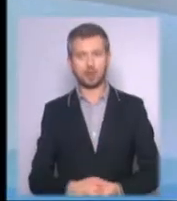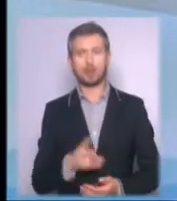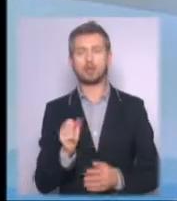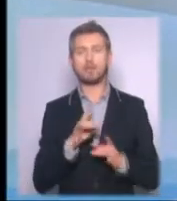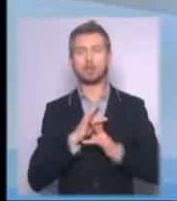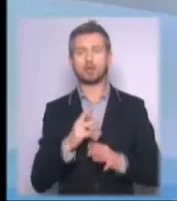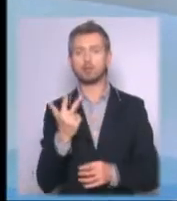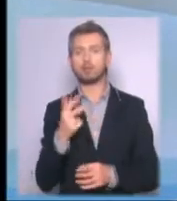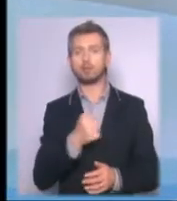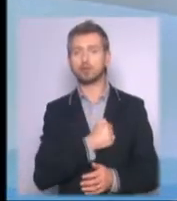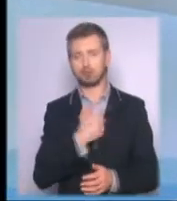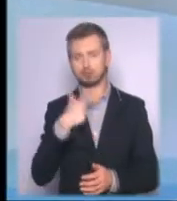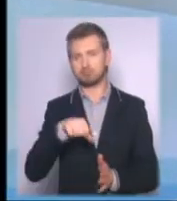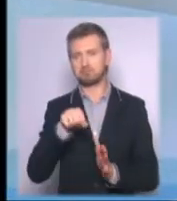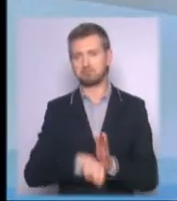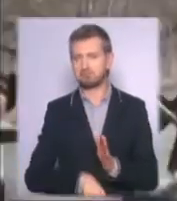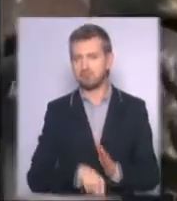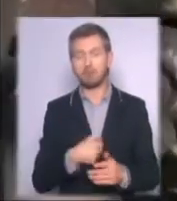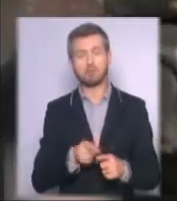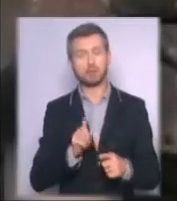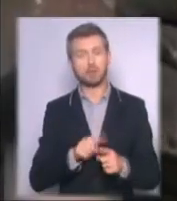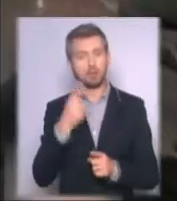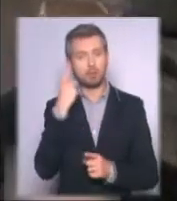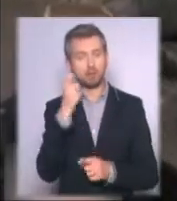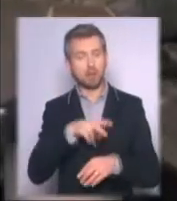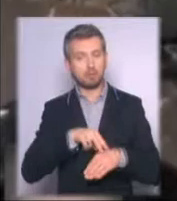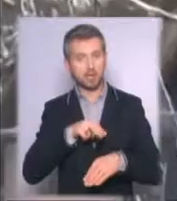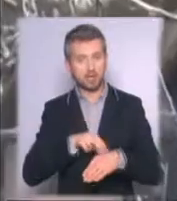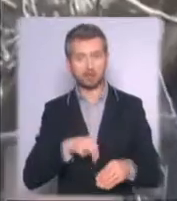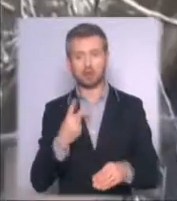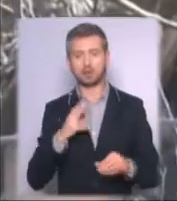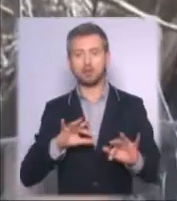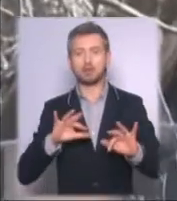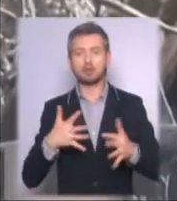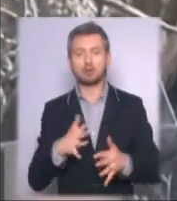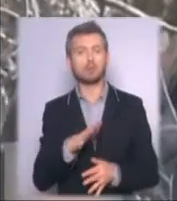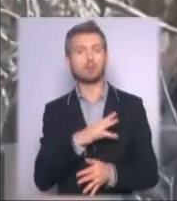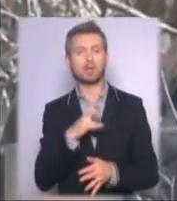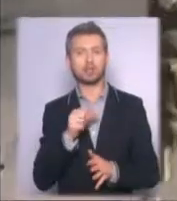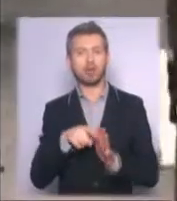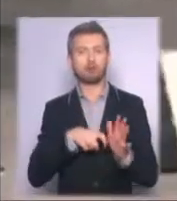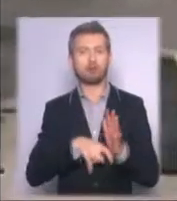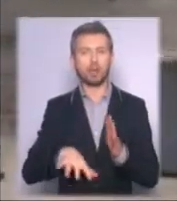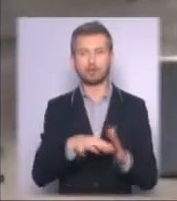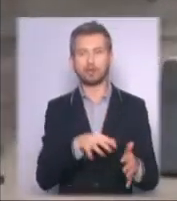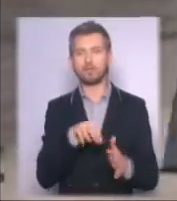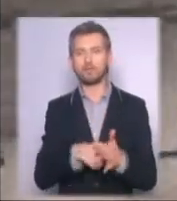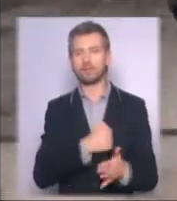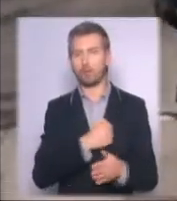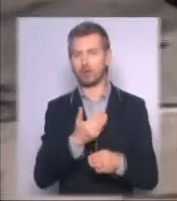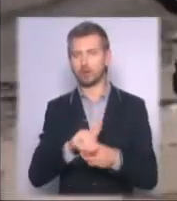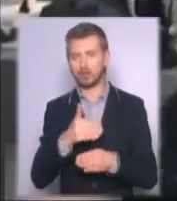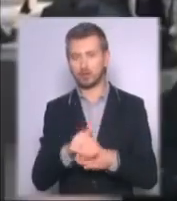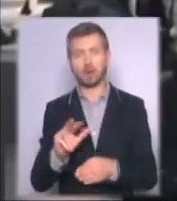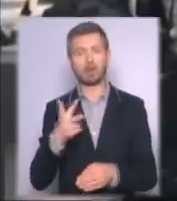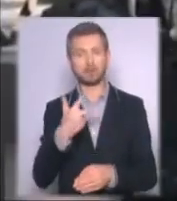3 військових покінчили життя самогубством. Про це повідомляють правоохоронці. 2 інциденти стались на Донеччині у військових частинах. 3-й